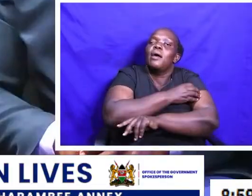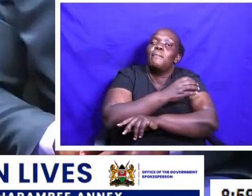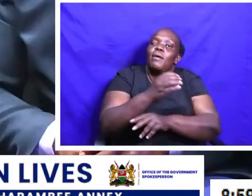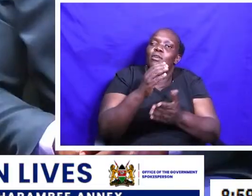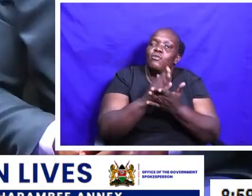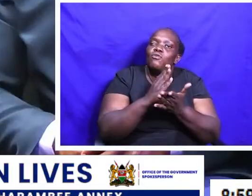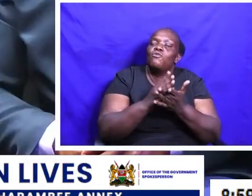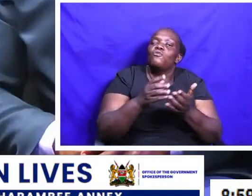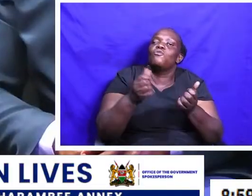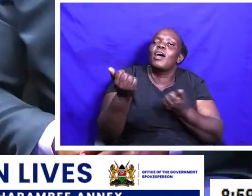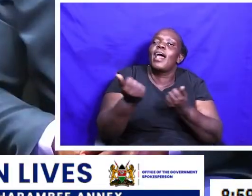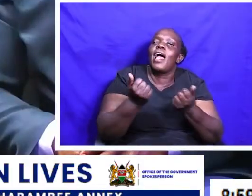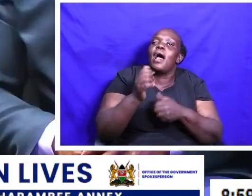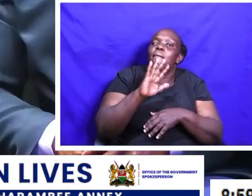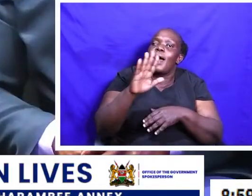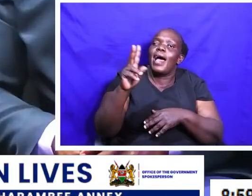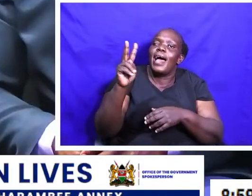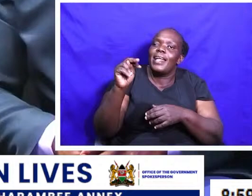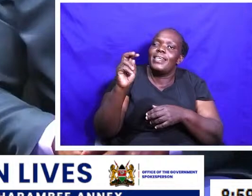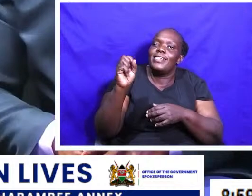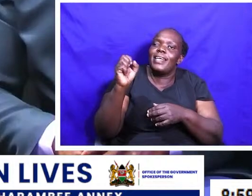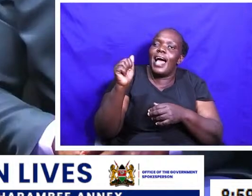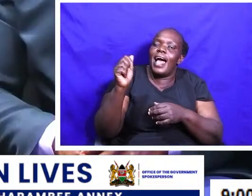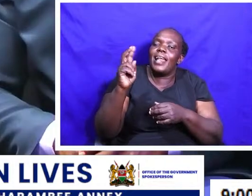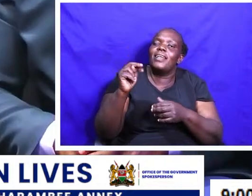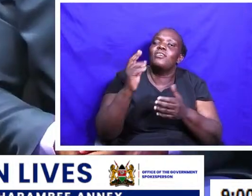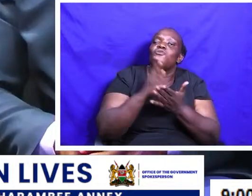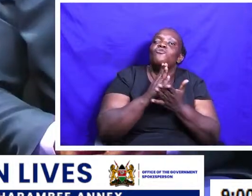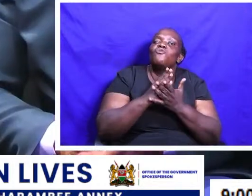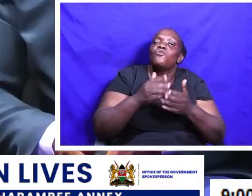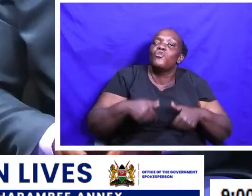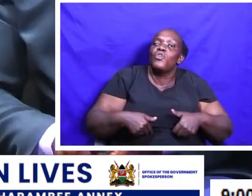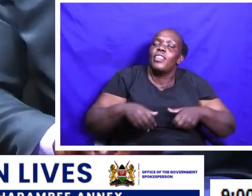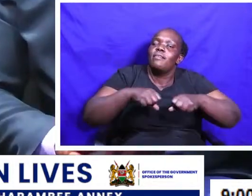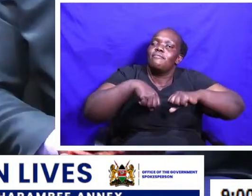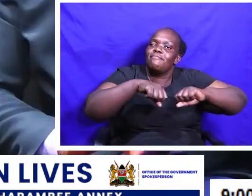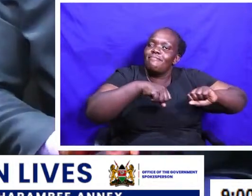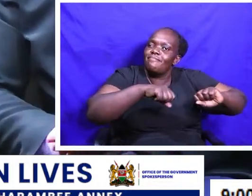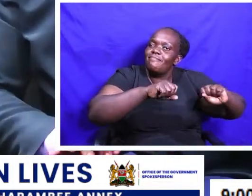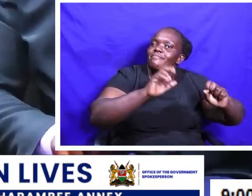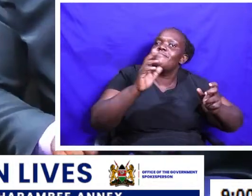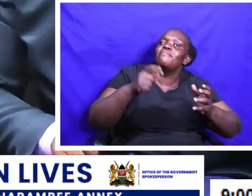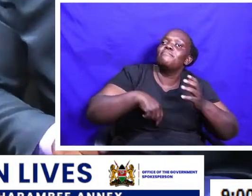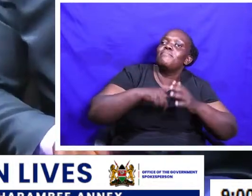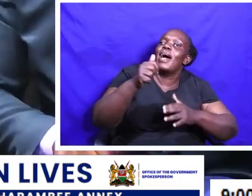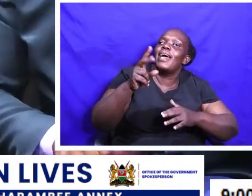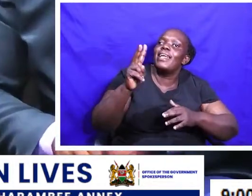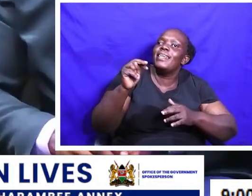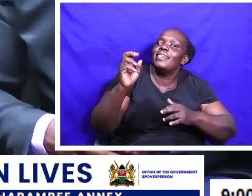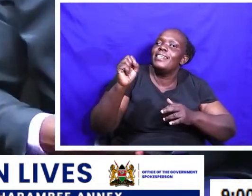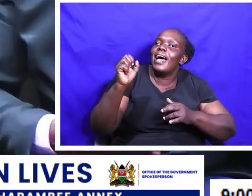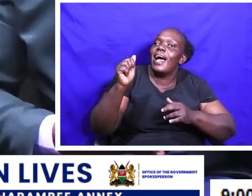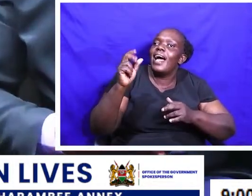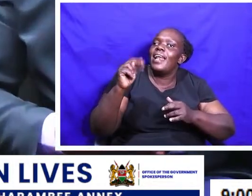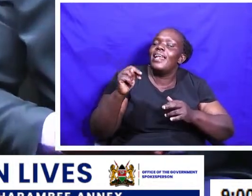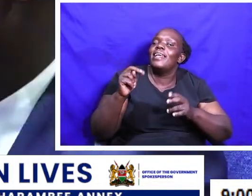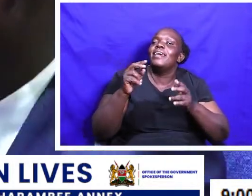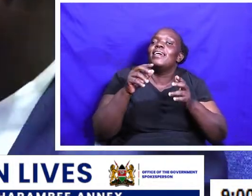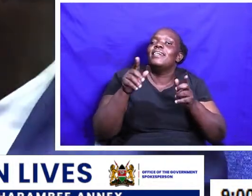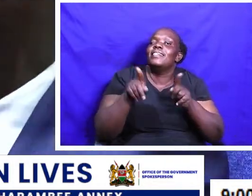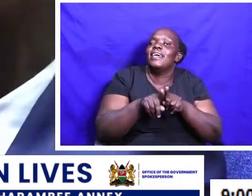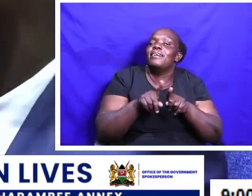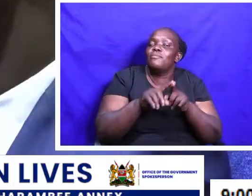empowerment juzi, wamenunua gari yao Nissan. Yeah. Yaani watu wa boda sasa wametoka kutoka kwa boda sasa wako na Nissan. Wako na